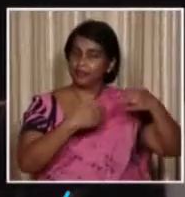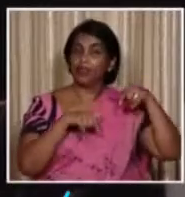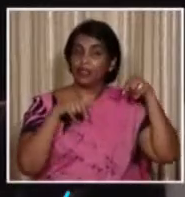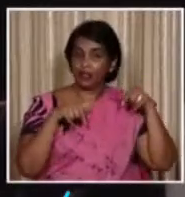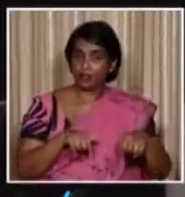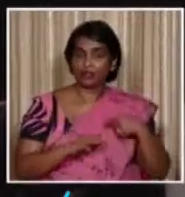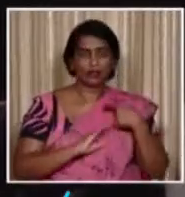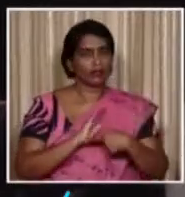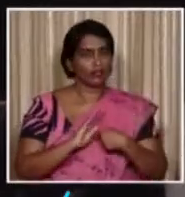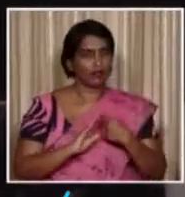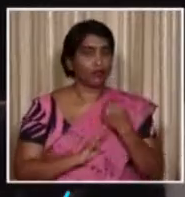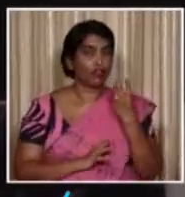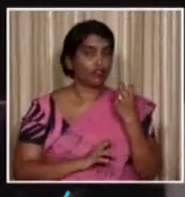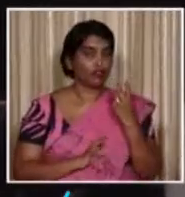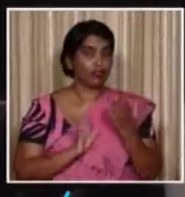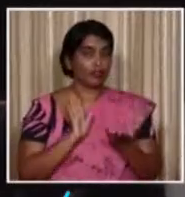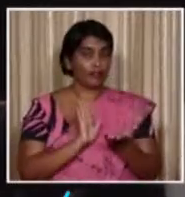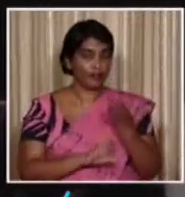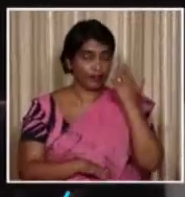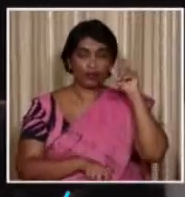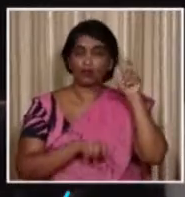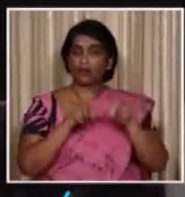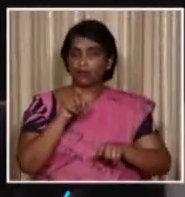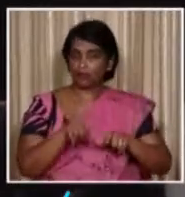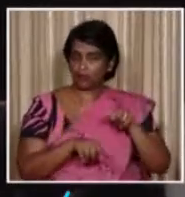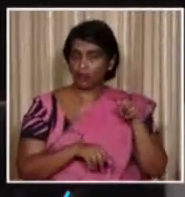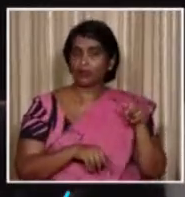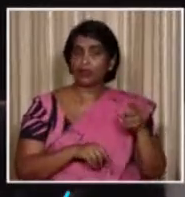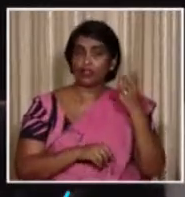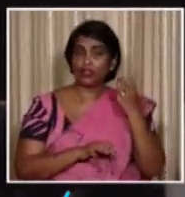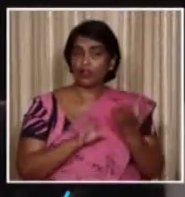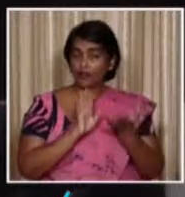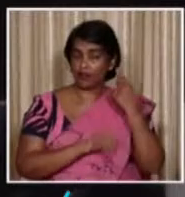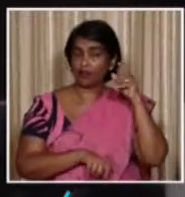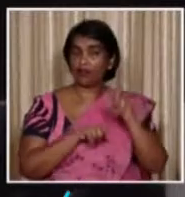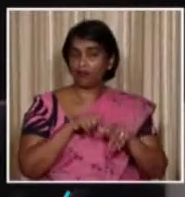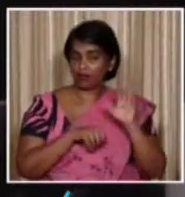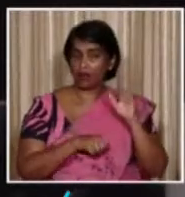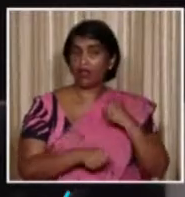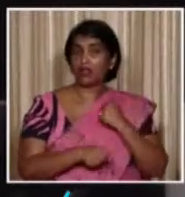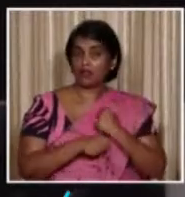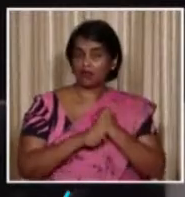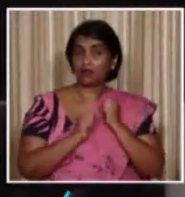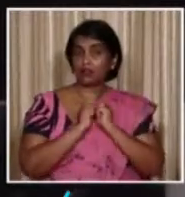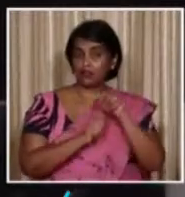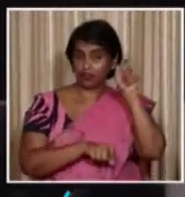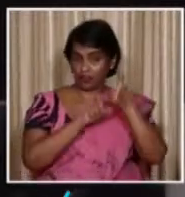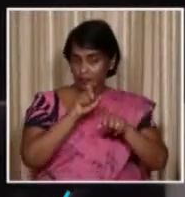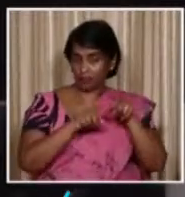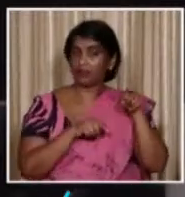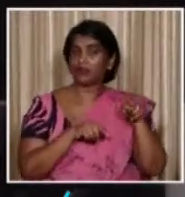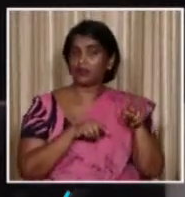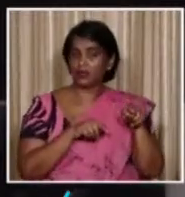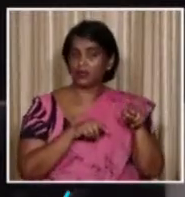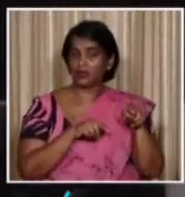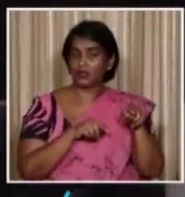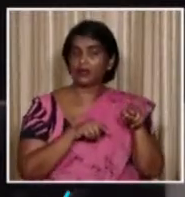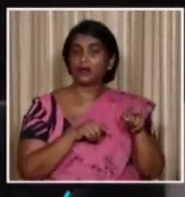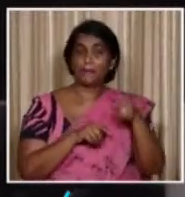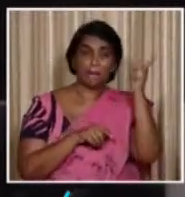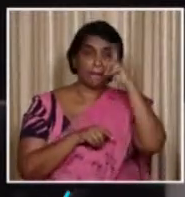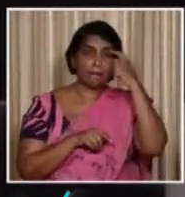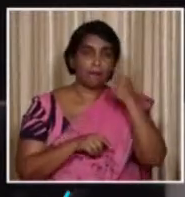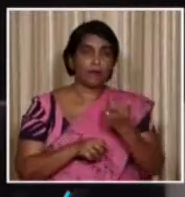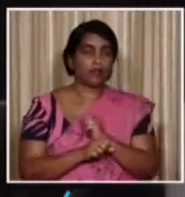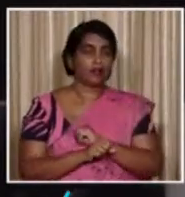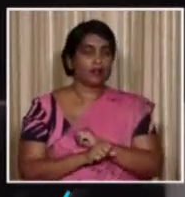මේ රටේ 3000කට වැඩි පිරිසක් 3000කට වැඩි පිරිසක් ඉන්නවා රාජ්‍ය සේවකයෝ මේ පඩිය නැතුව